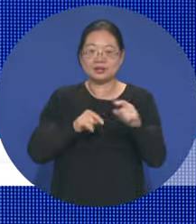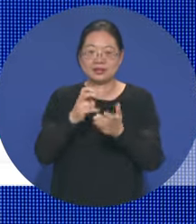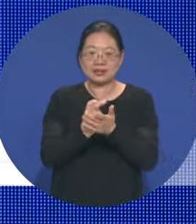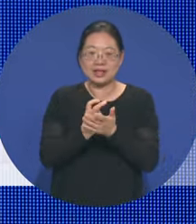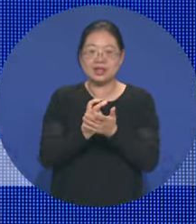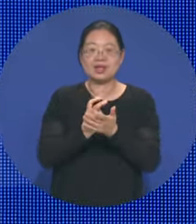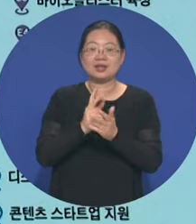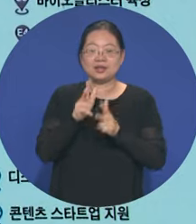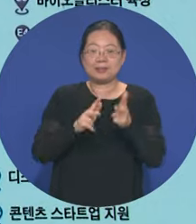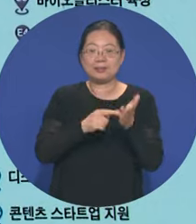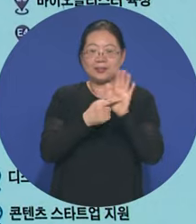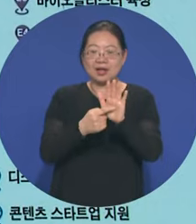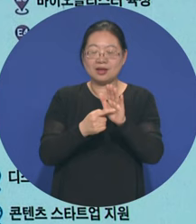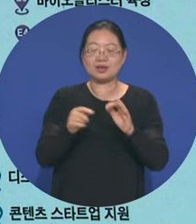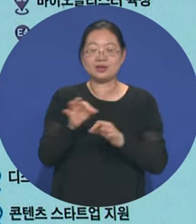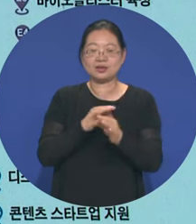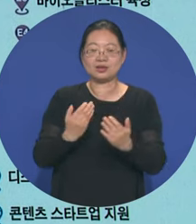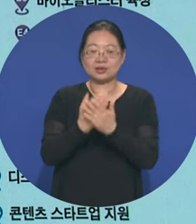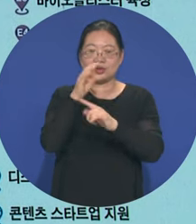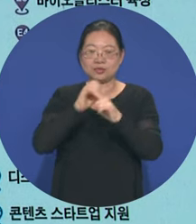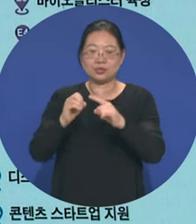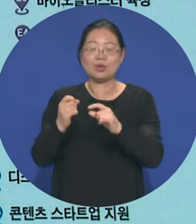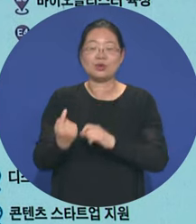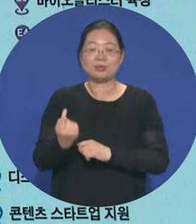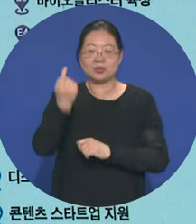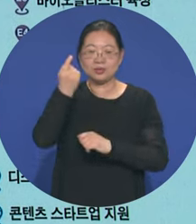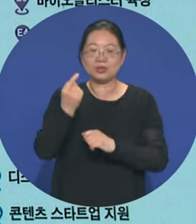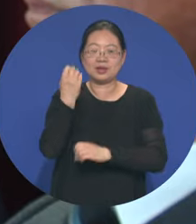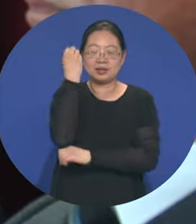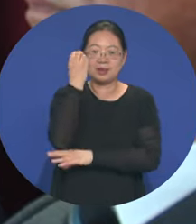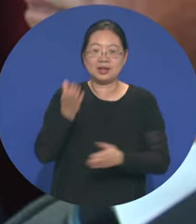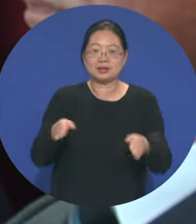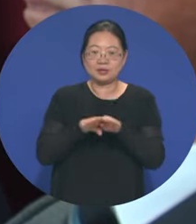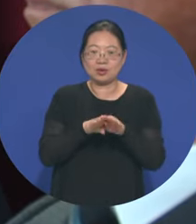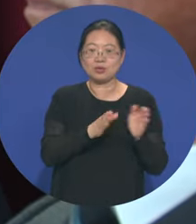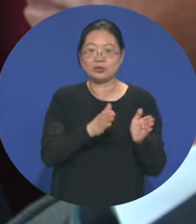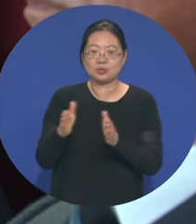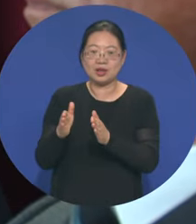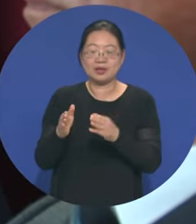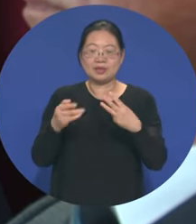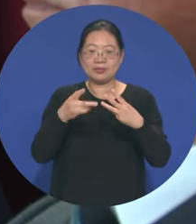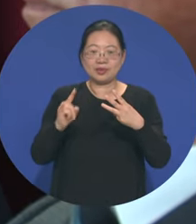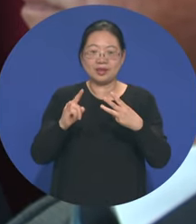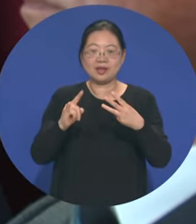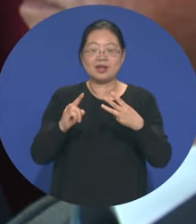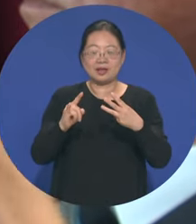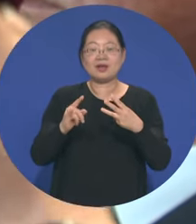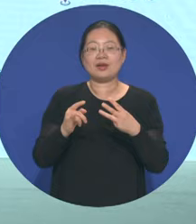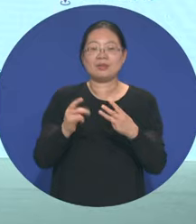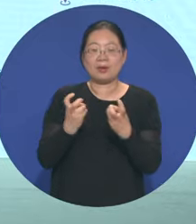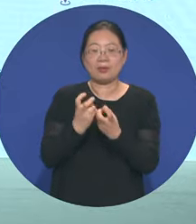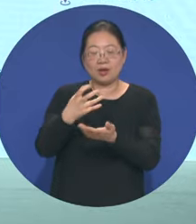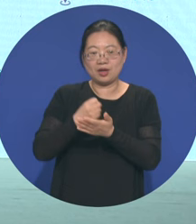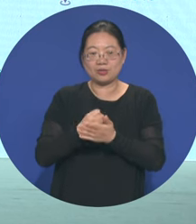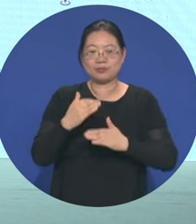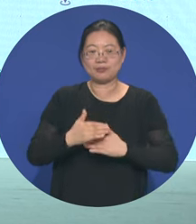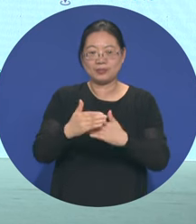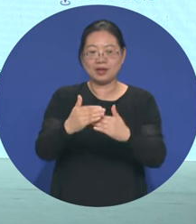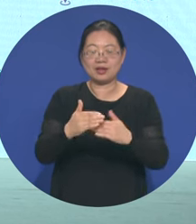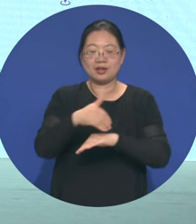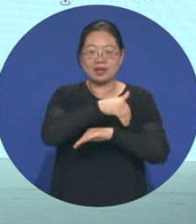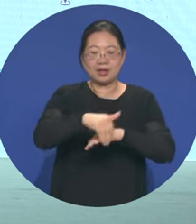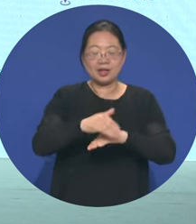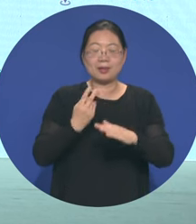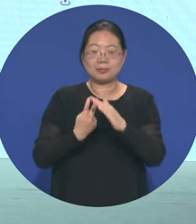내놨습니다. 경제 성장률을 높이고 기반 시설을 확충하는 등 3대 전략을 중심으로 해나갈 계획입니다. 이 같은